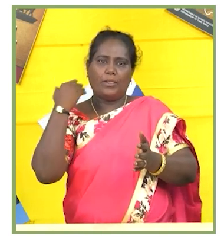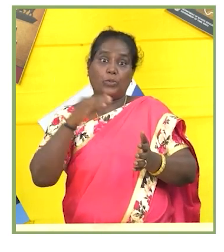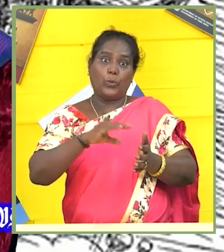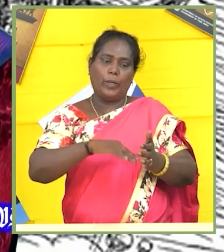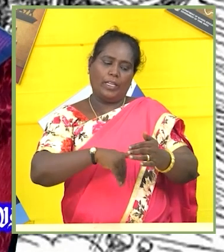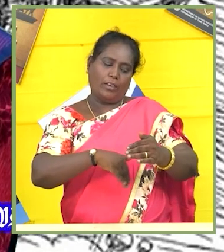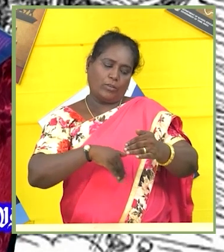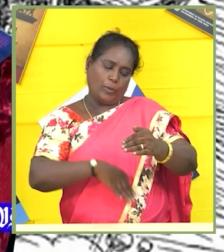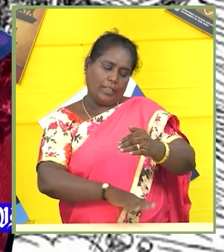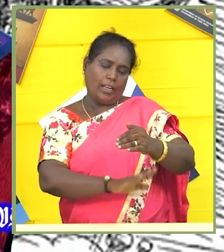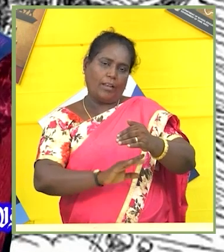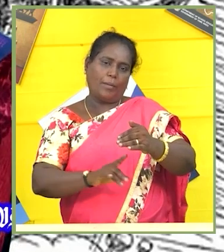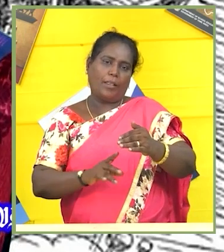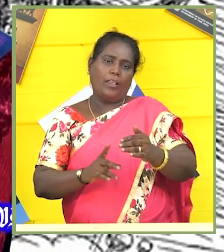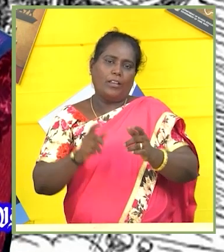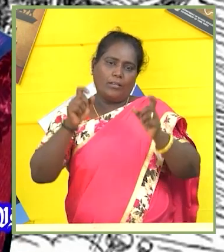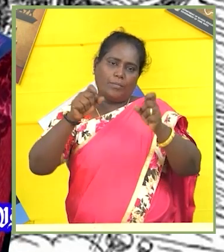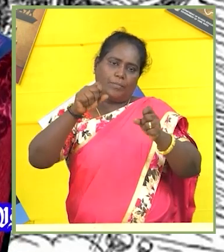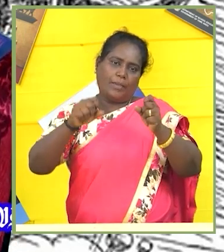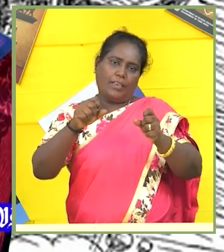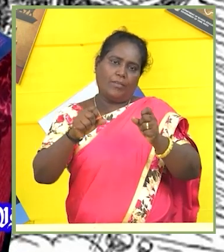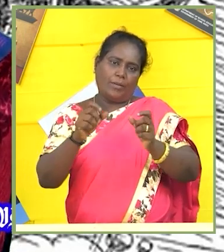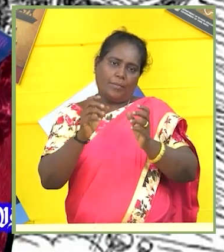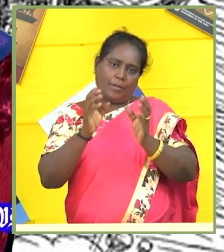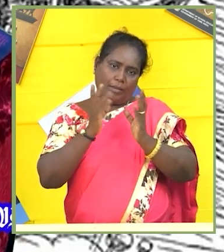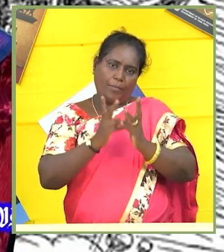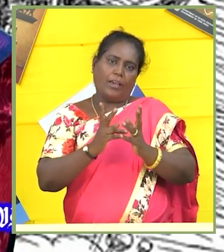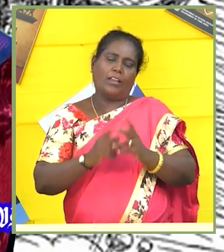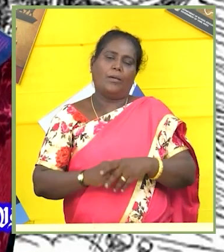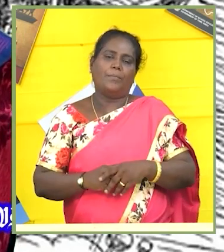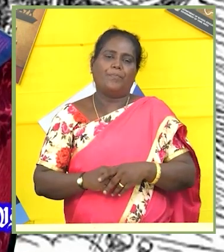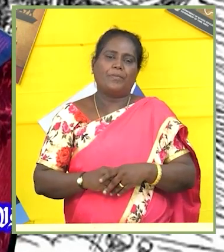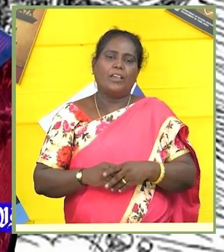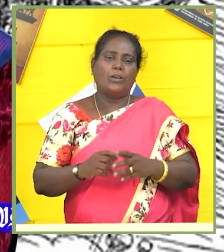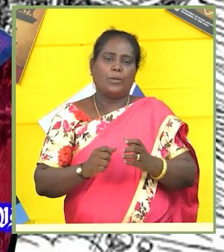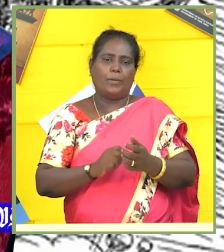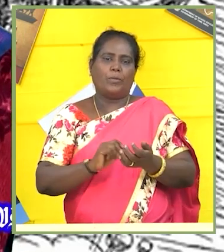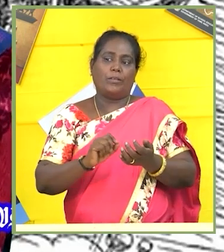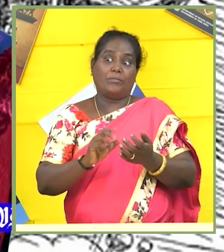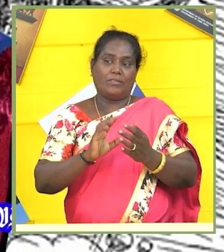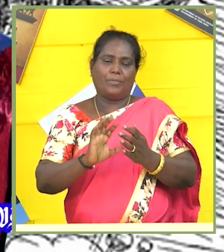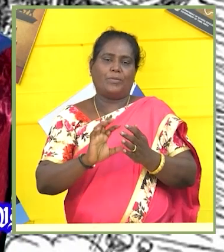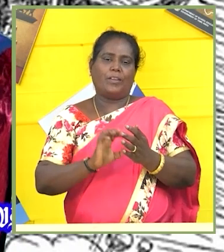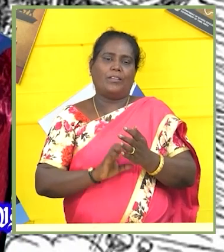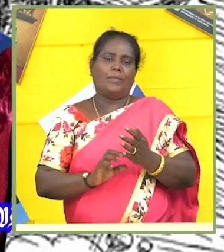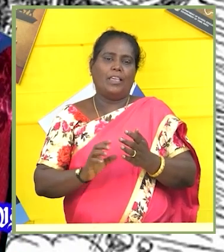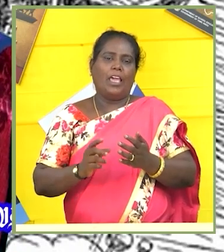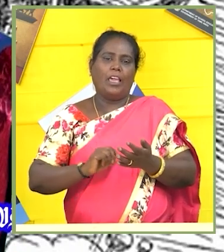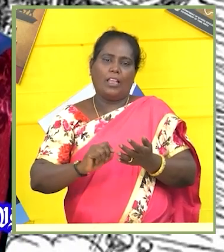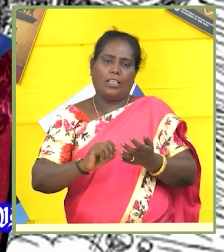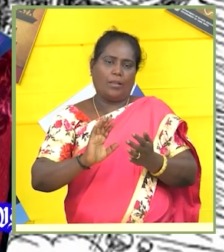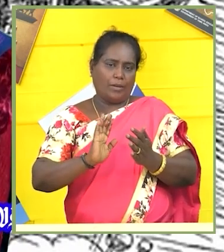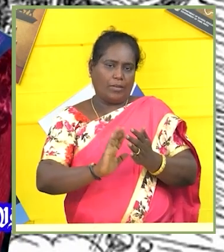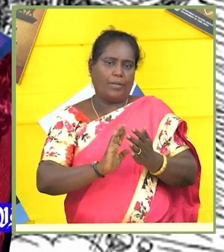தழுவும் கல்முத்திரை ஒன்று பண்பாட்டு தொல்லியல் அடையாளமான ஏறு தழுவுதலை குறிப்பதாக ஐராவதம் மகாதேவன்